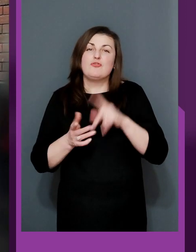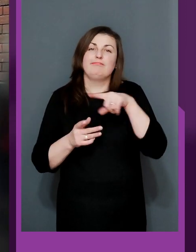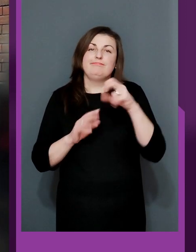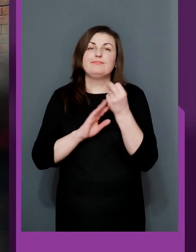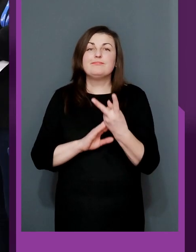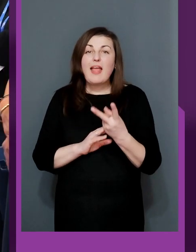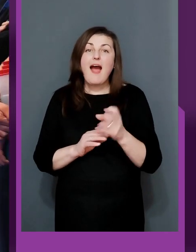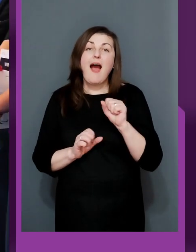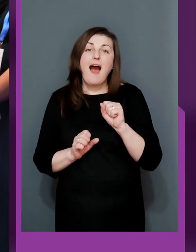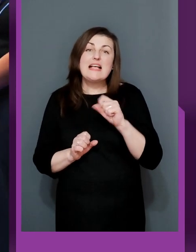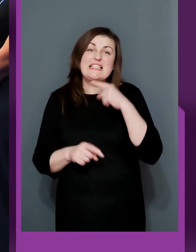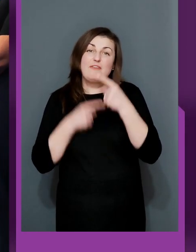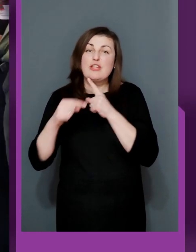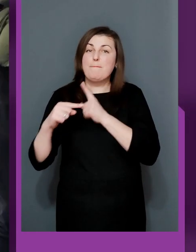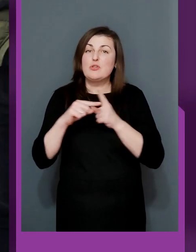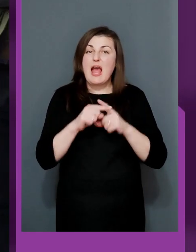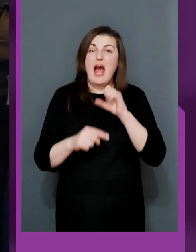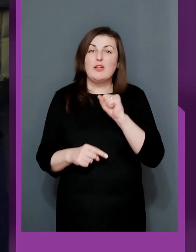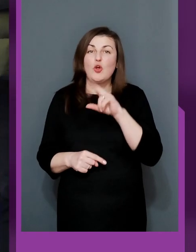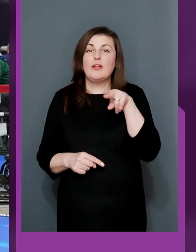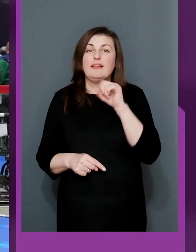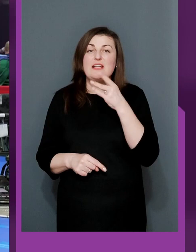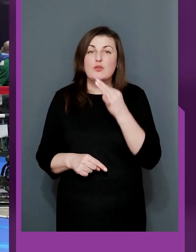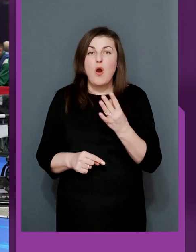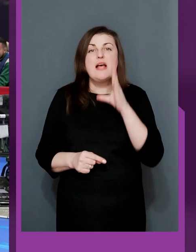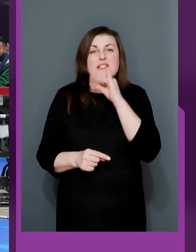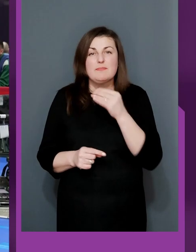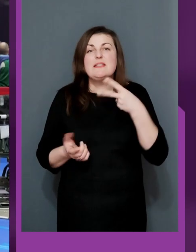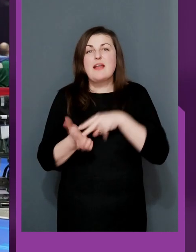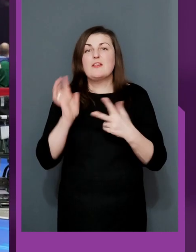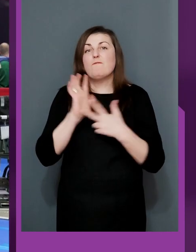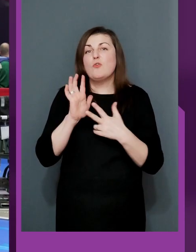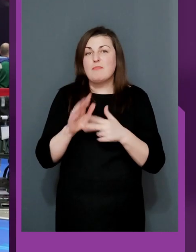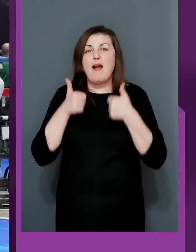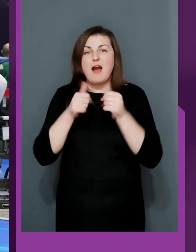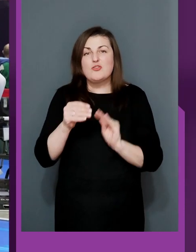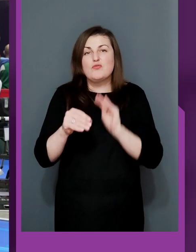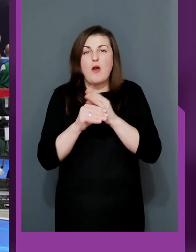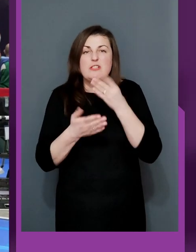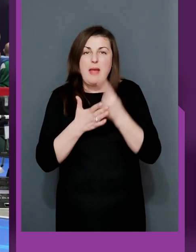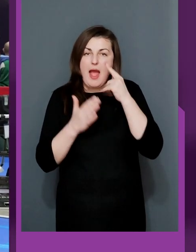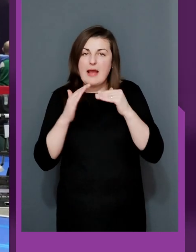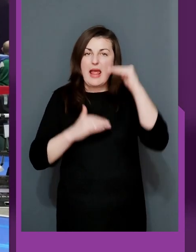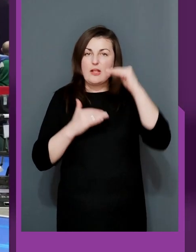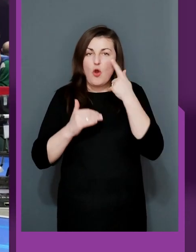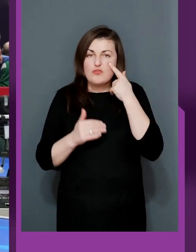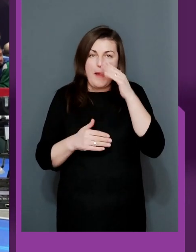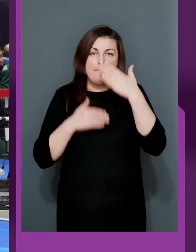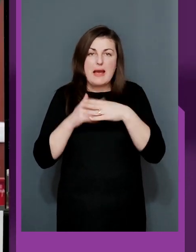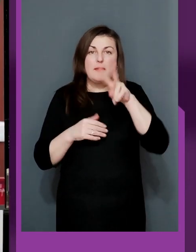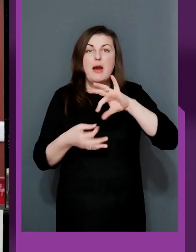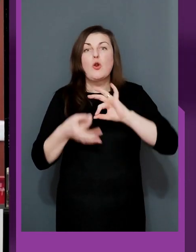12м А ось завжди позитивний Антон децько зміг стати восьмим гарно додавши собі рейтингових очок